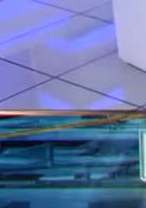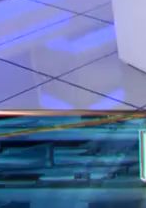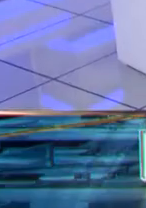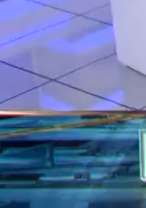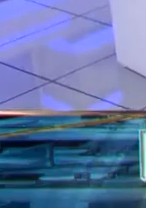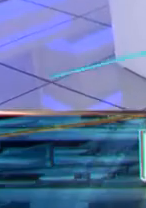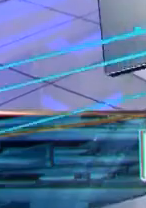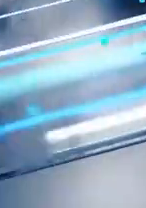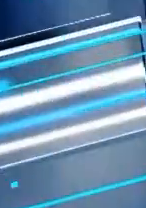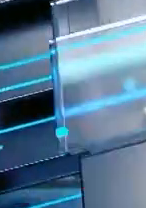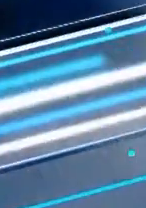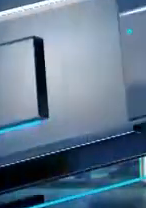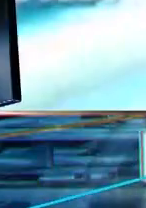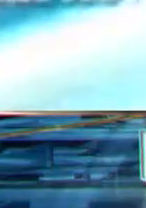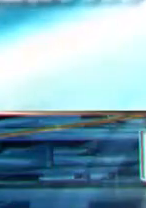жұмды.